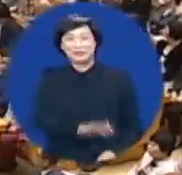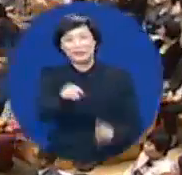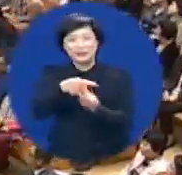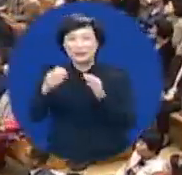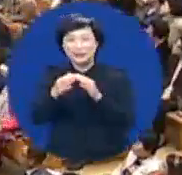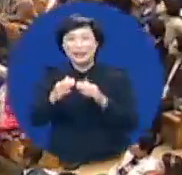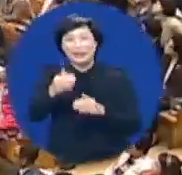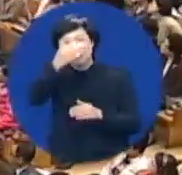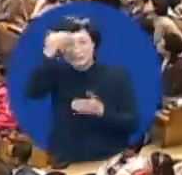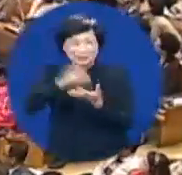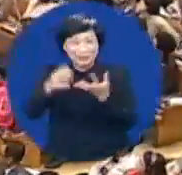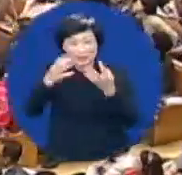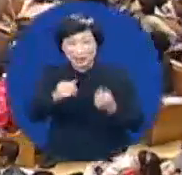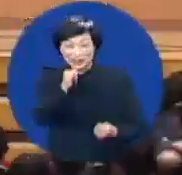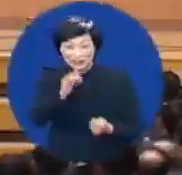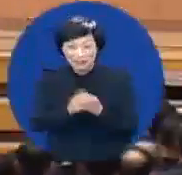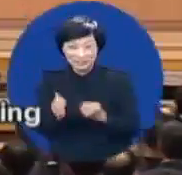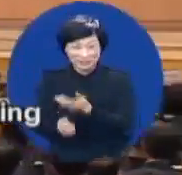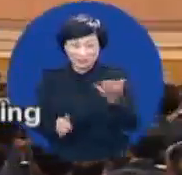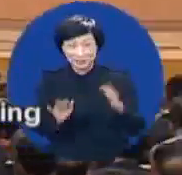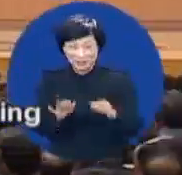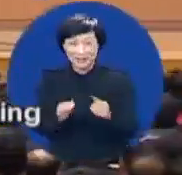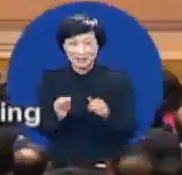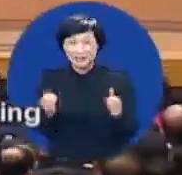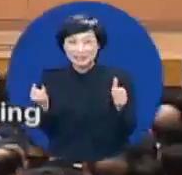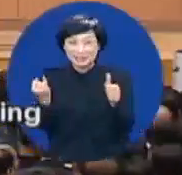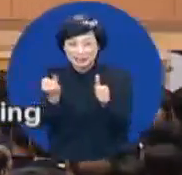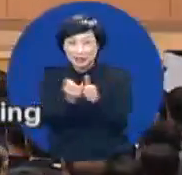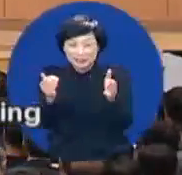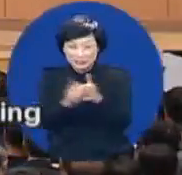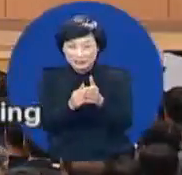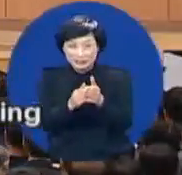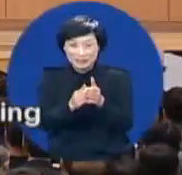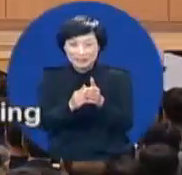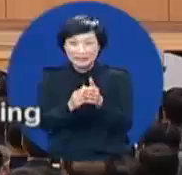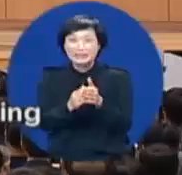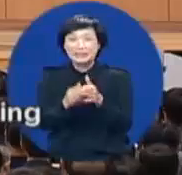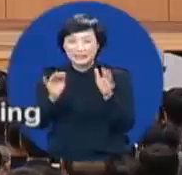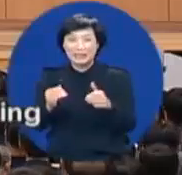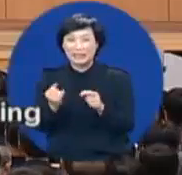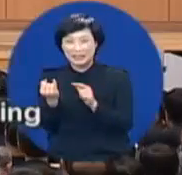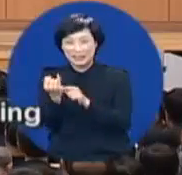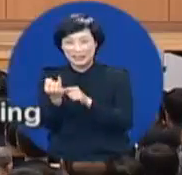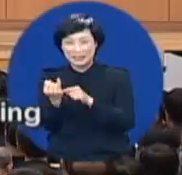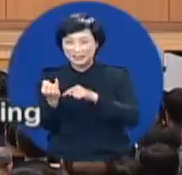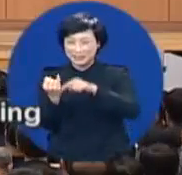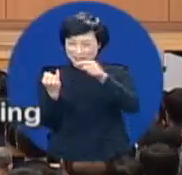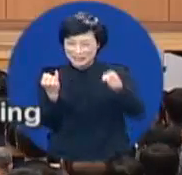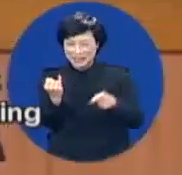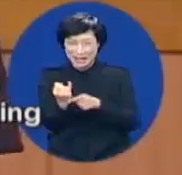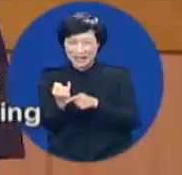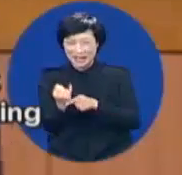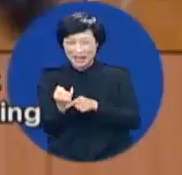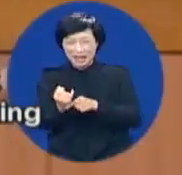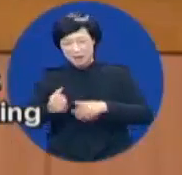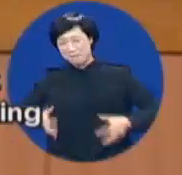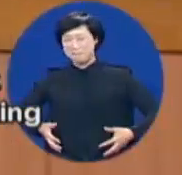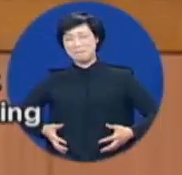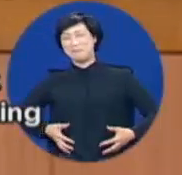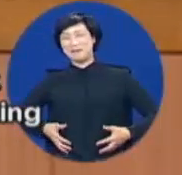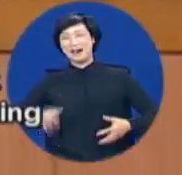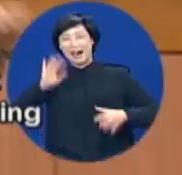많으니까 시집 가서 아기를 난다고 쳐서 알게